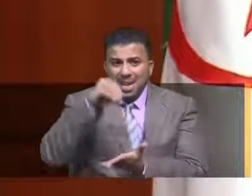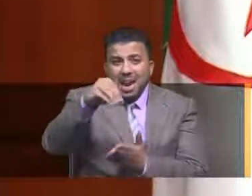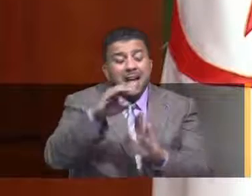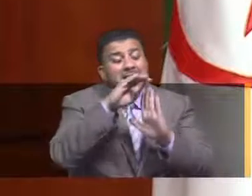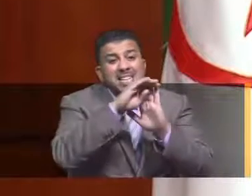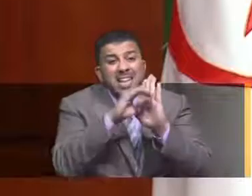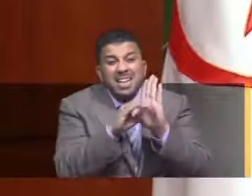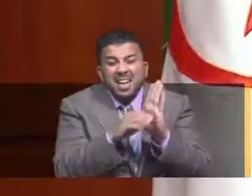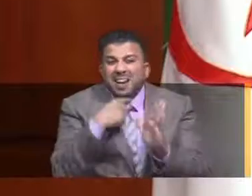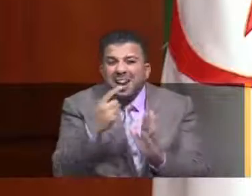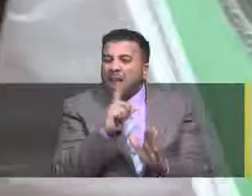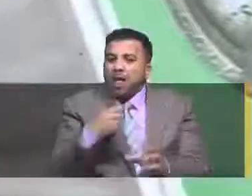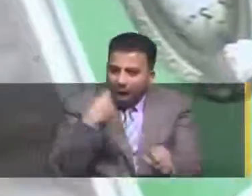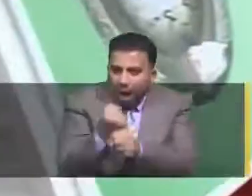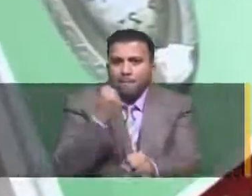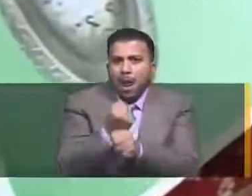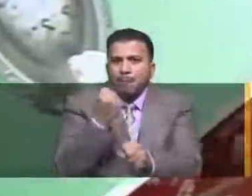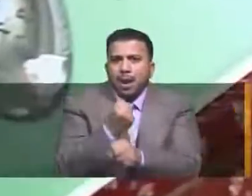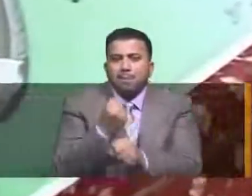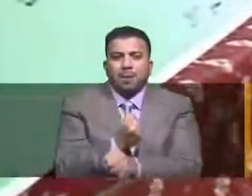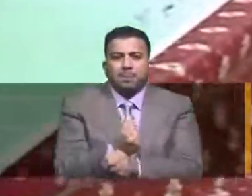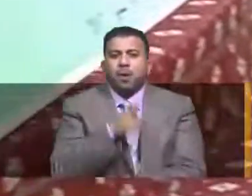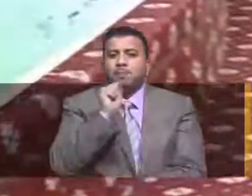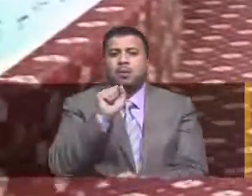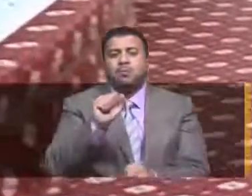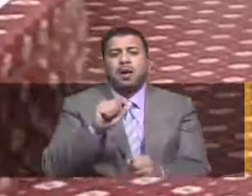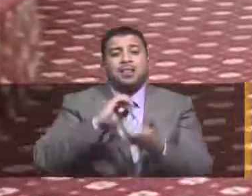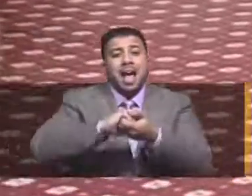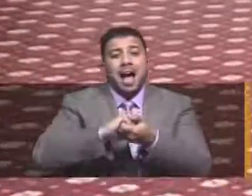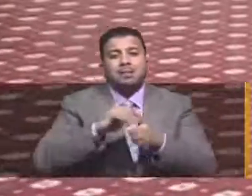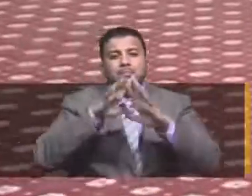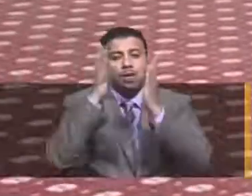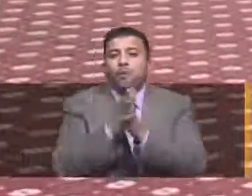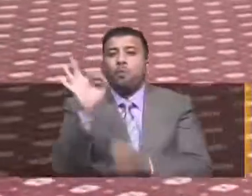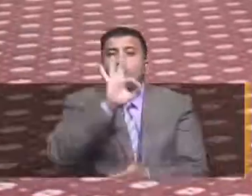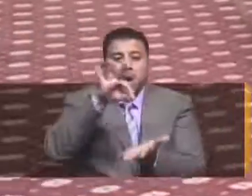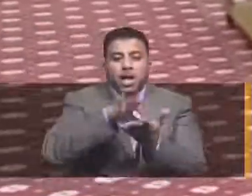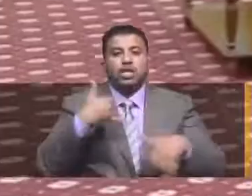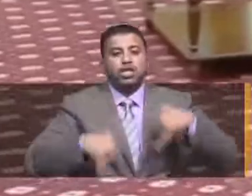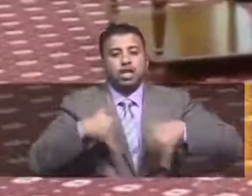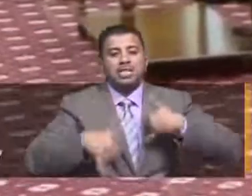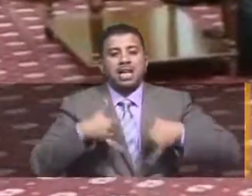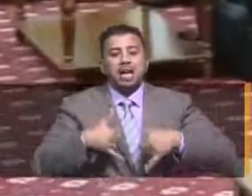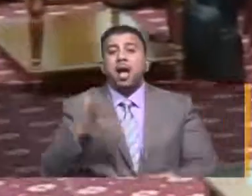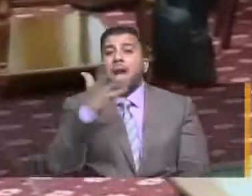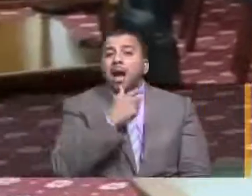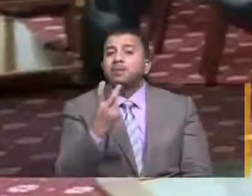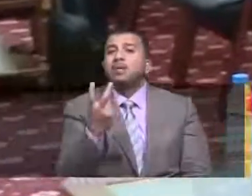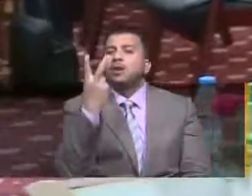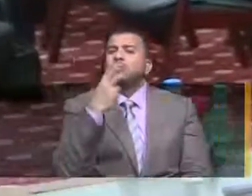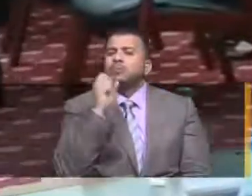المجامع اللغوية العربية بالجزائر يحمل النسخة 47، لكنه الأول خارج جمهورية مصر. الرسالة